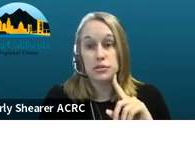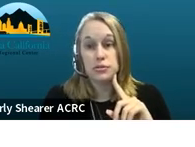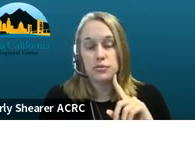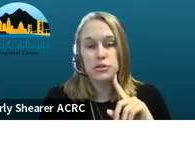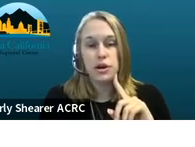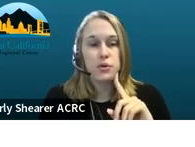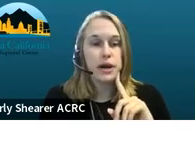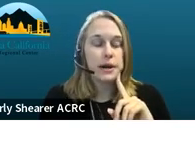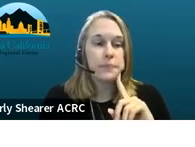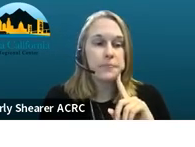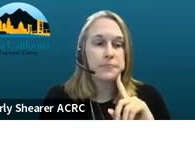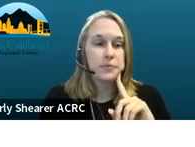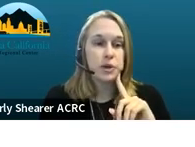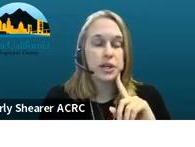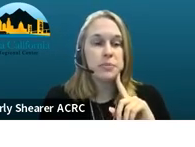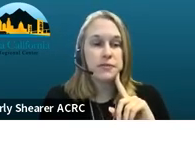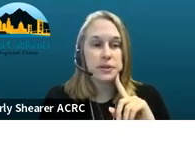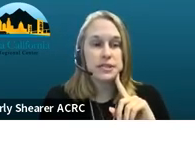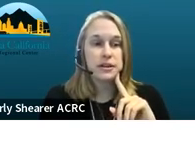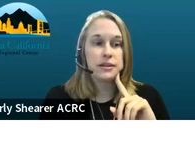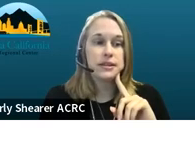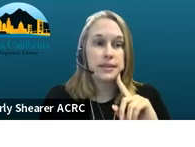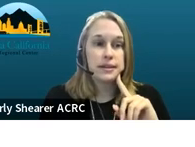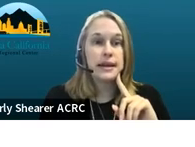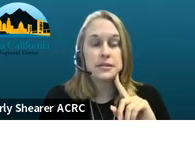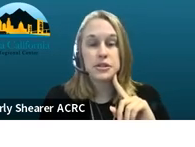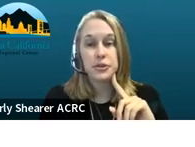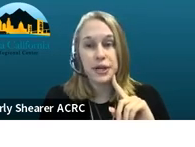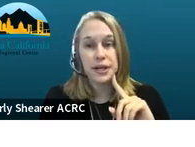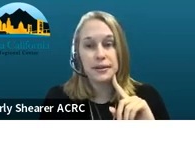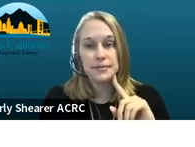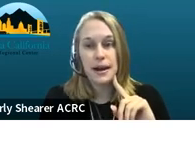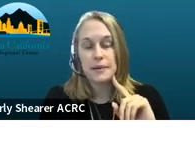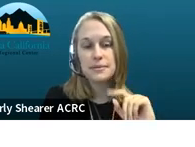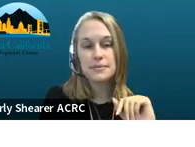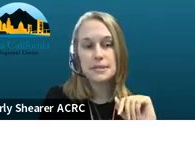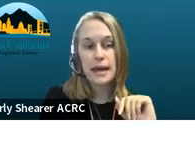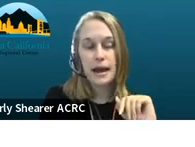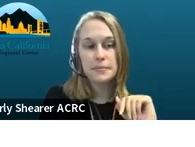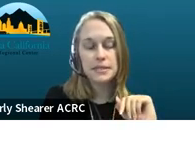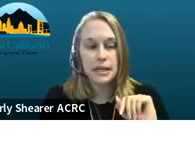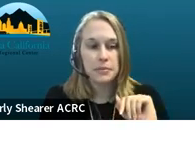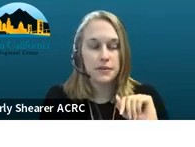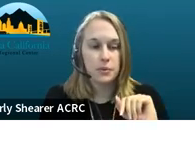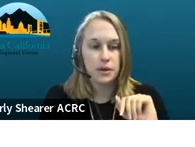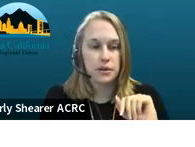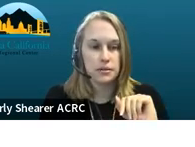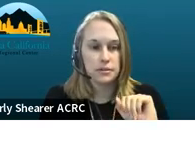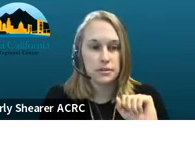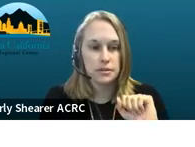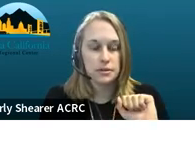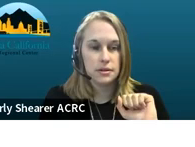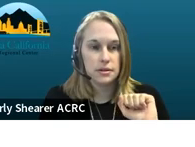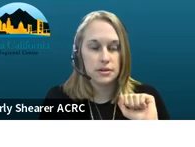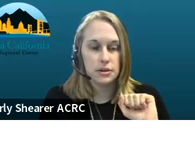go to. So we're going to be focusing on the next three tabs. Cammie, if you want to